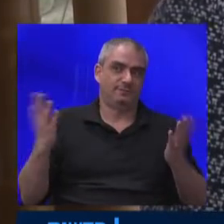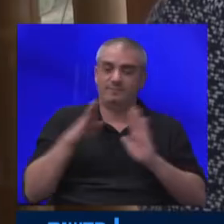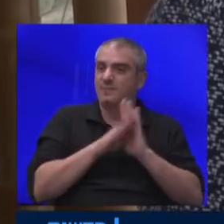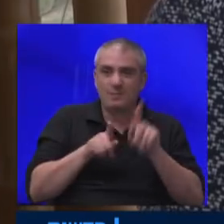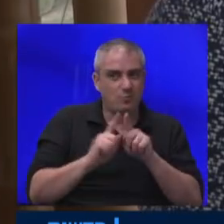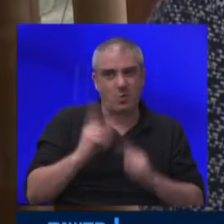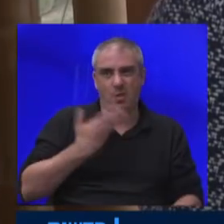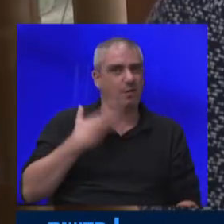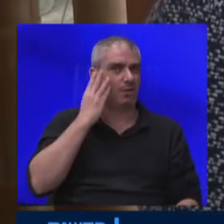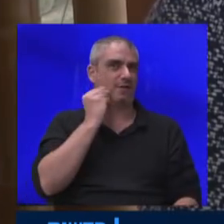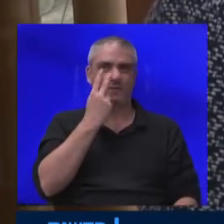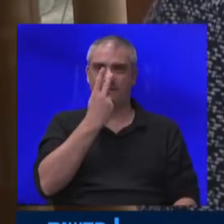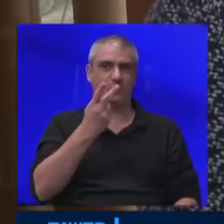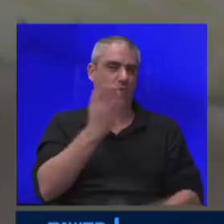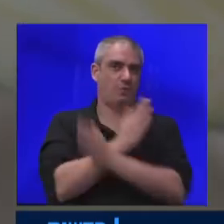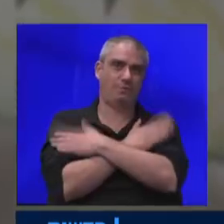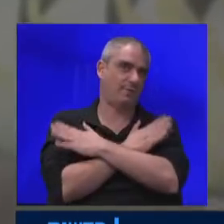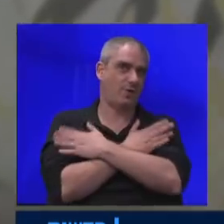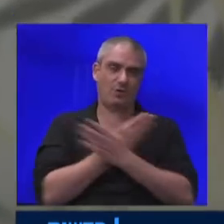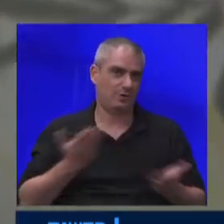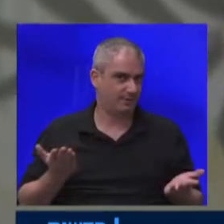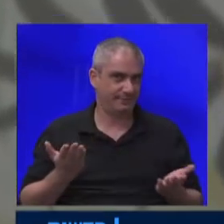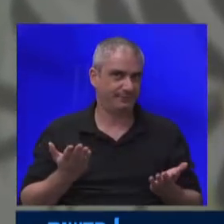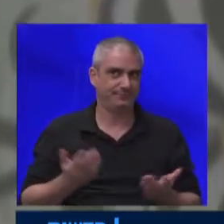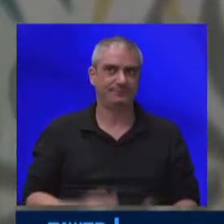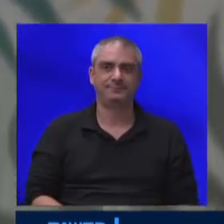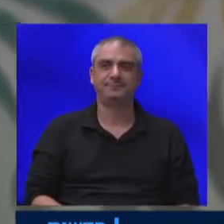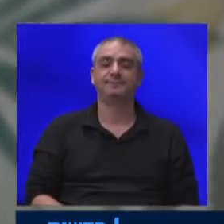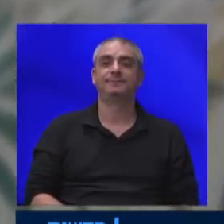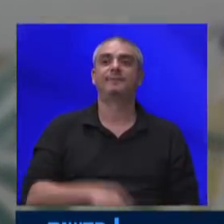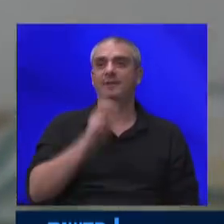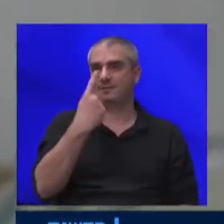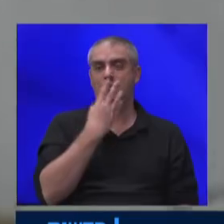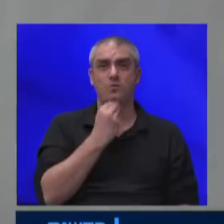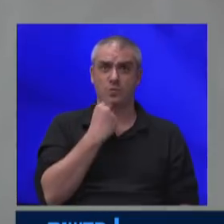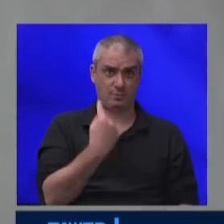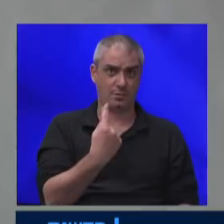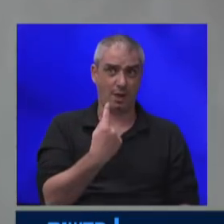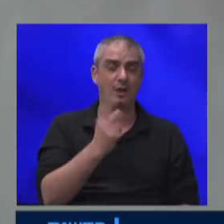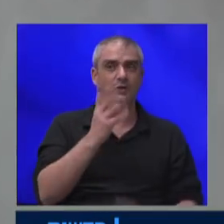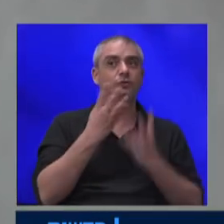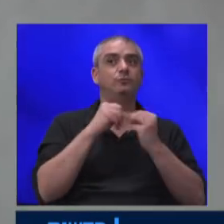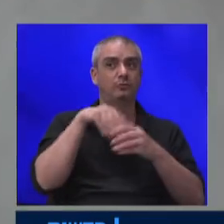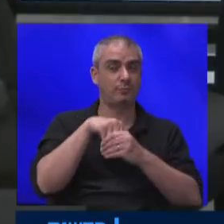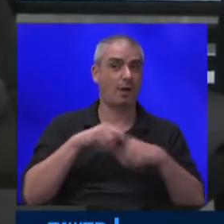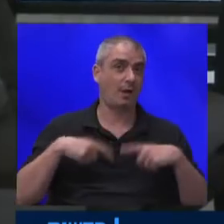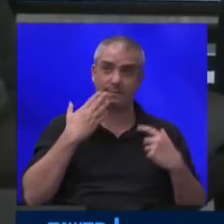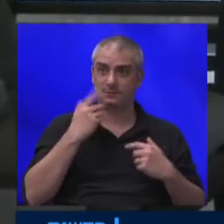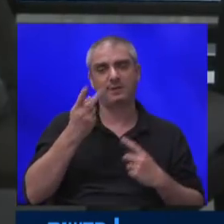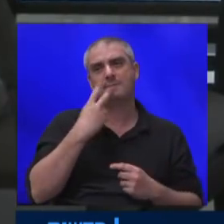have fun in this condition to come to Morocco. עדית יהודיה. יש לה משפחה בישראל, היא מעדיפה להישאר